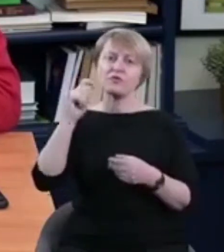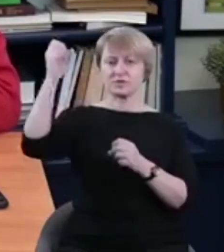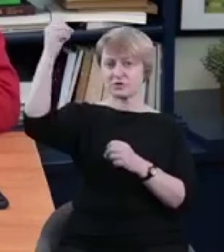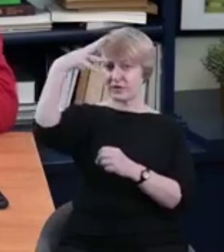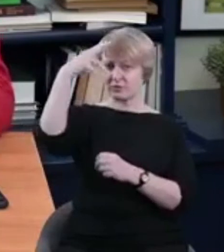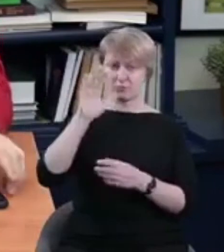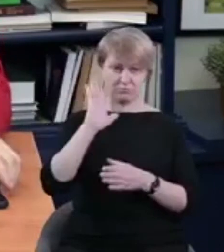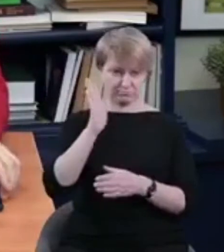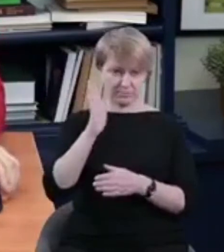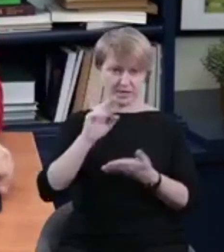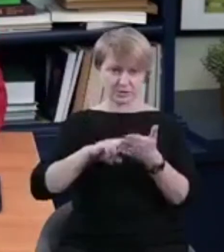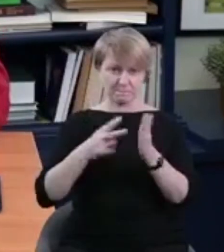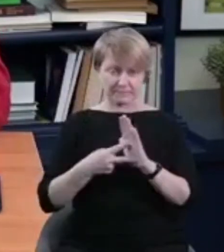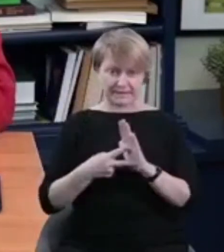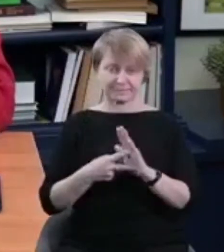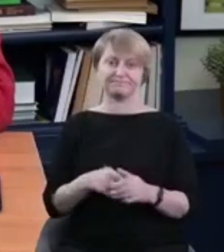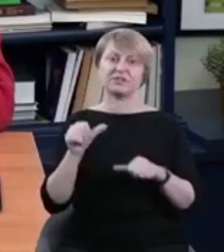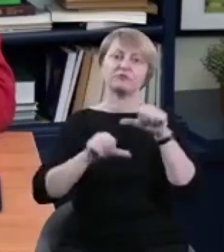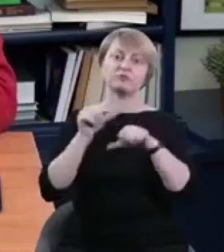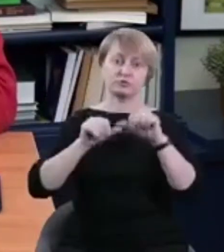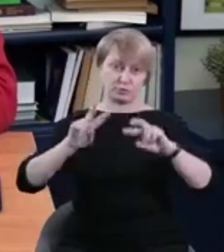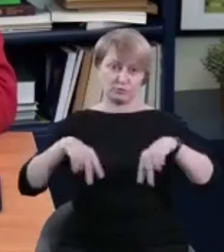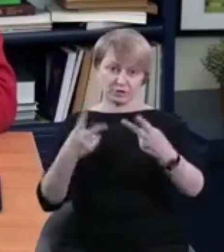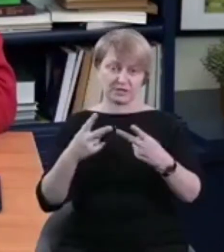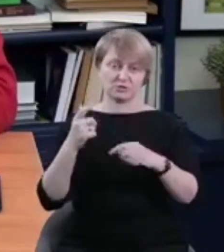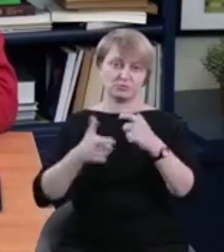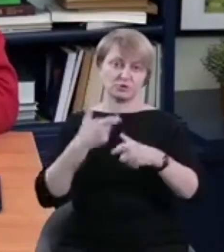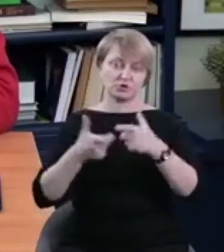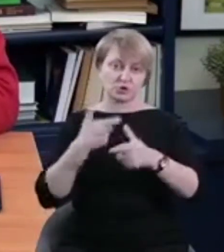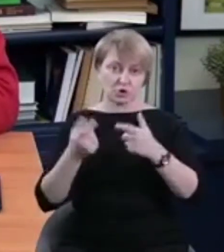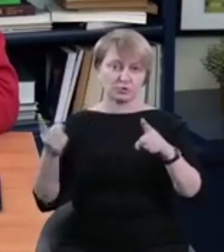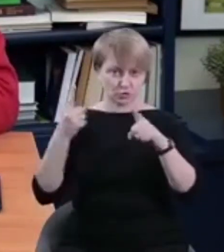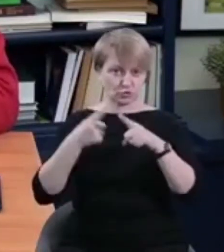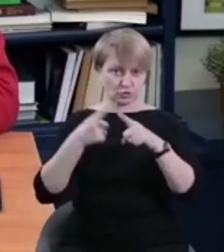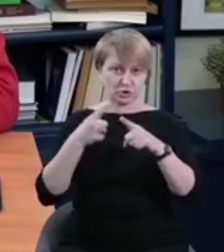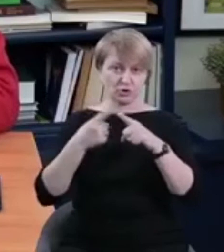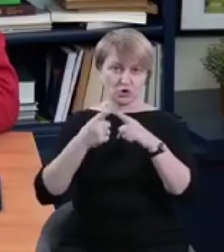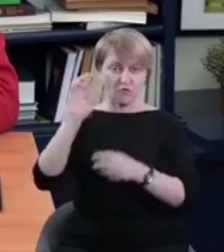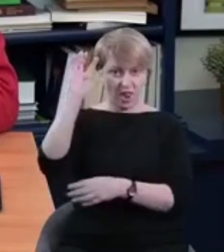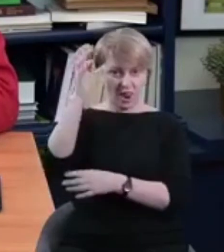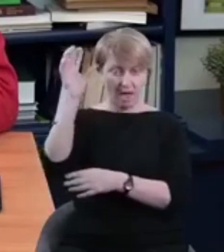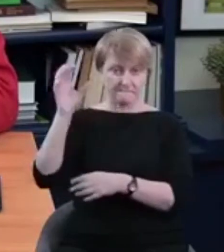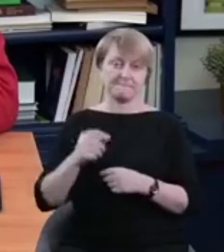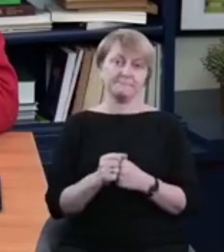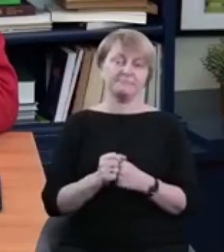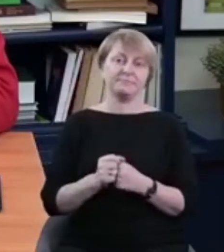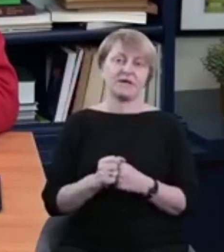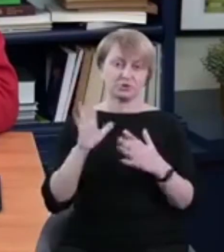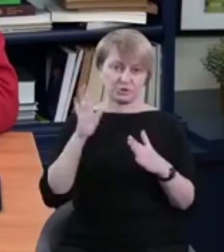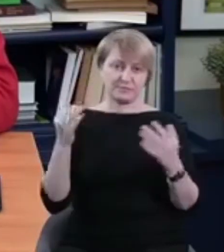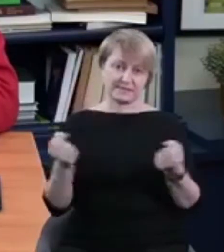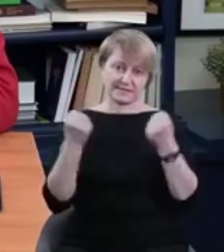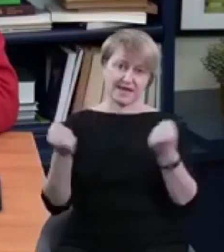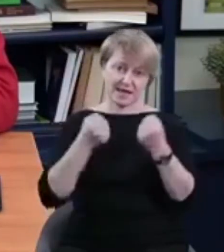przekazaliśmy w tym roku troszeczkę środków finansowych na na doświetlenia też będziemy pt starać się